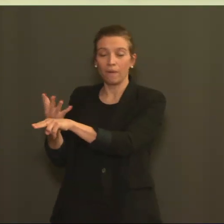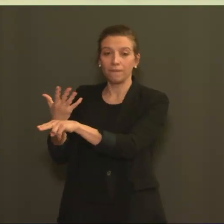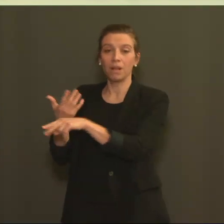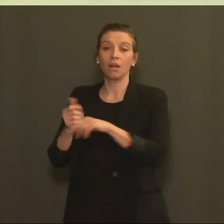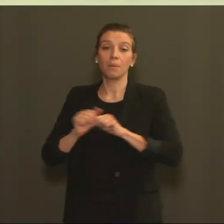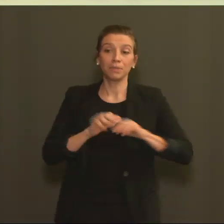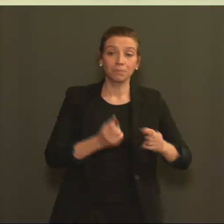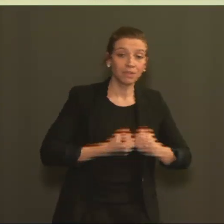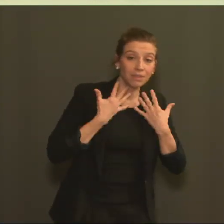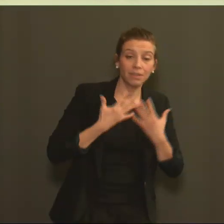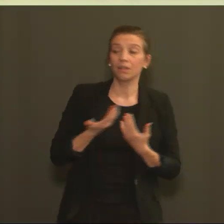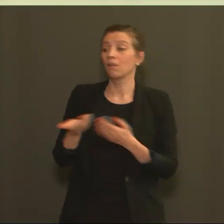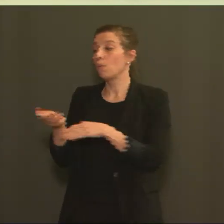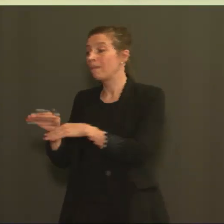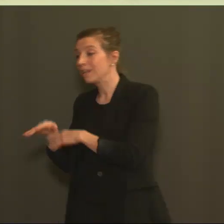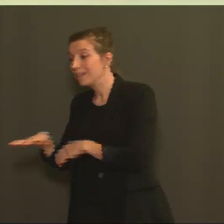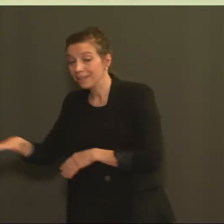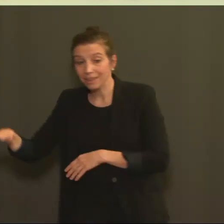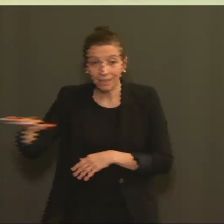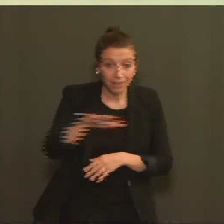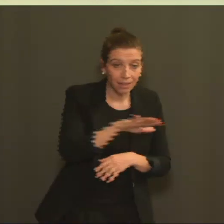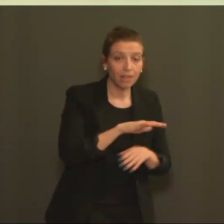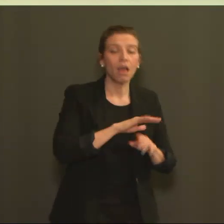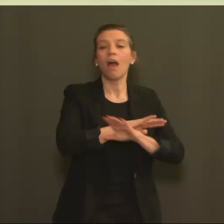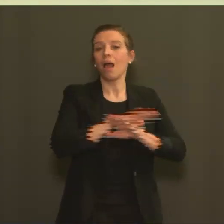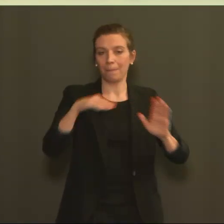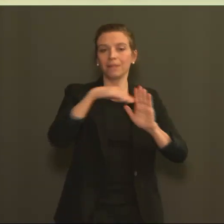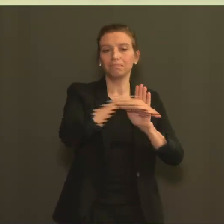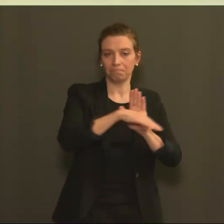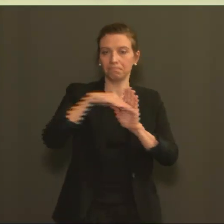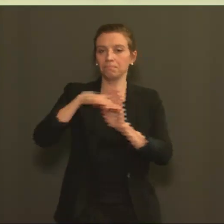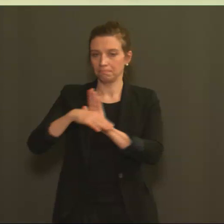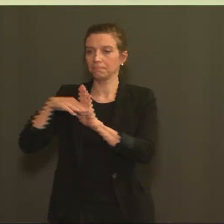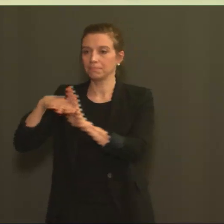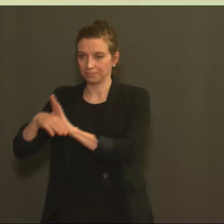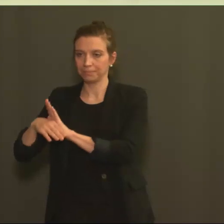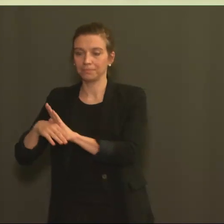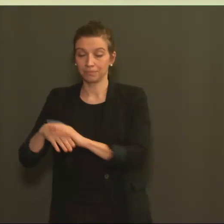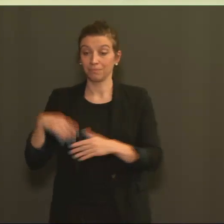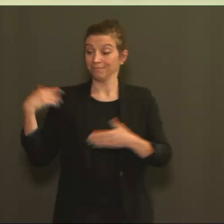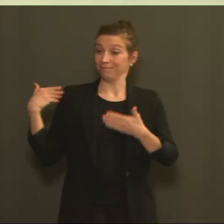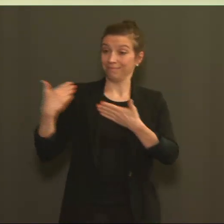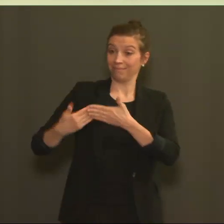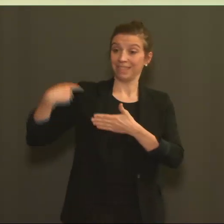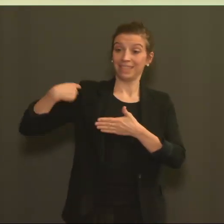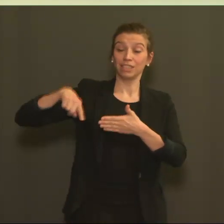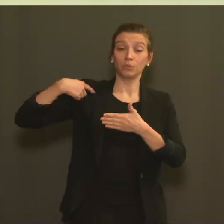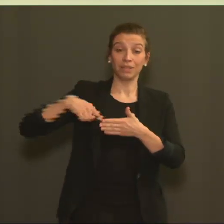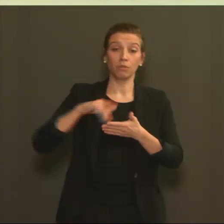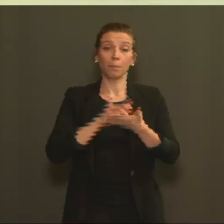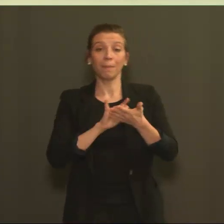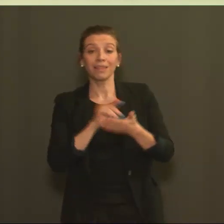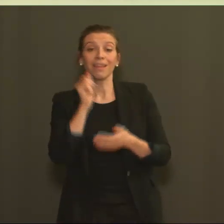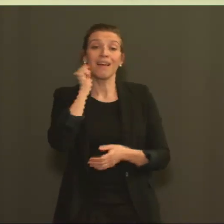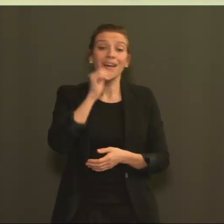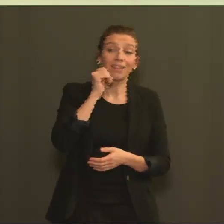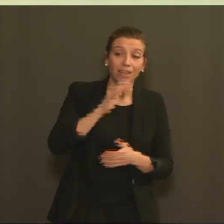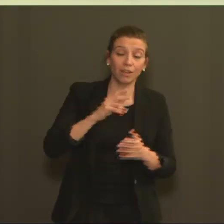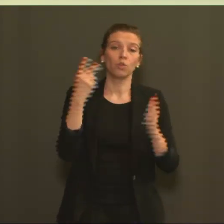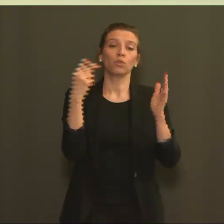de afgelopen week werden er gemiddeld 2018 nieuwe gevallen per dag vastgesteld en dat is een